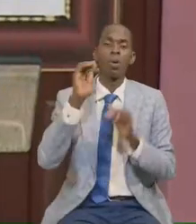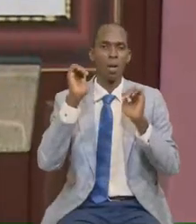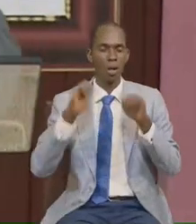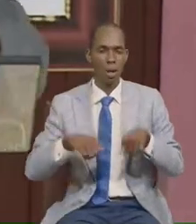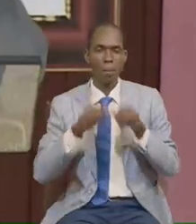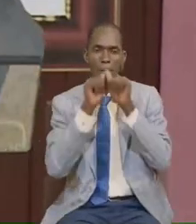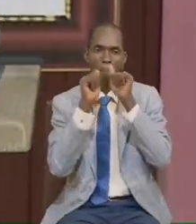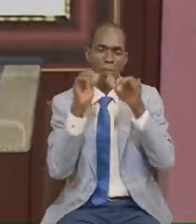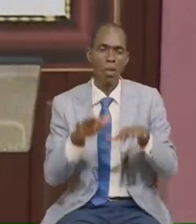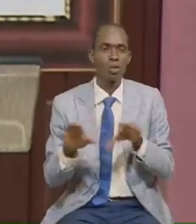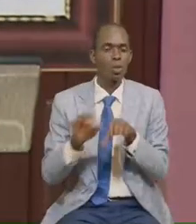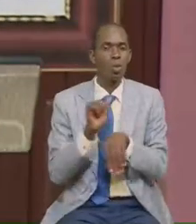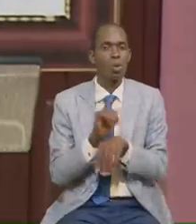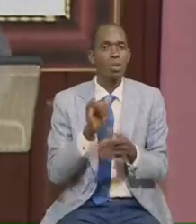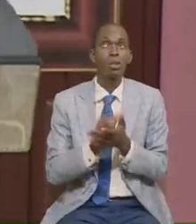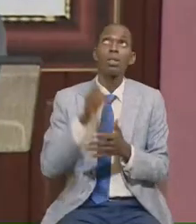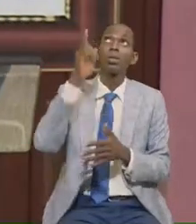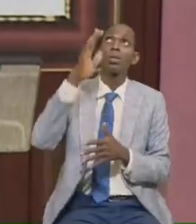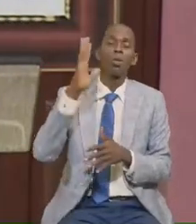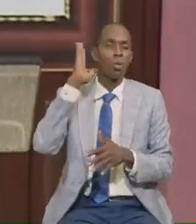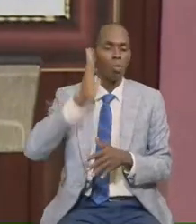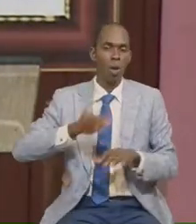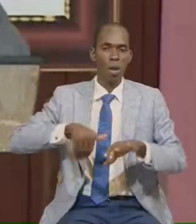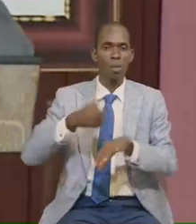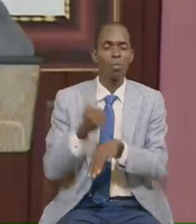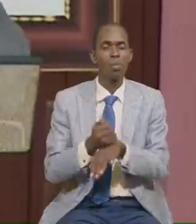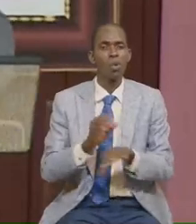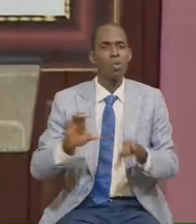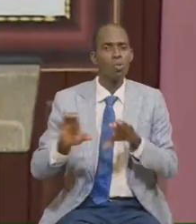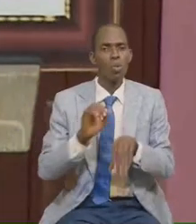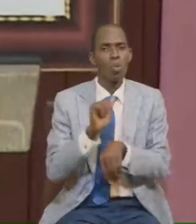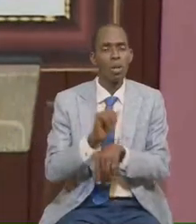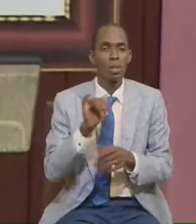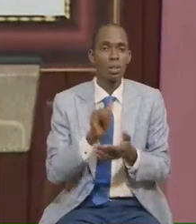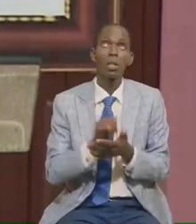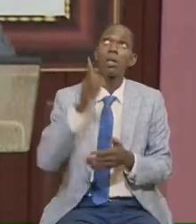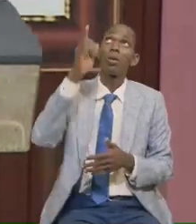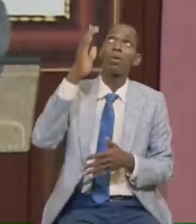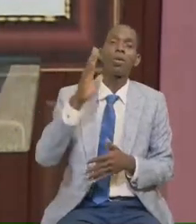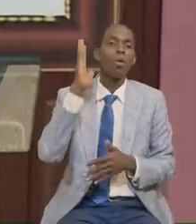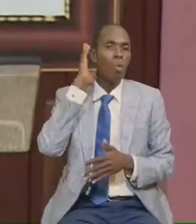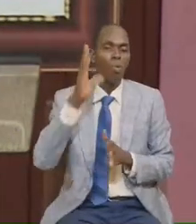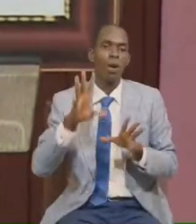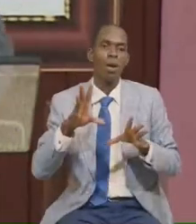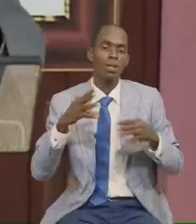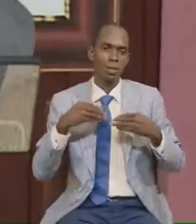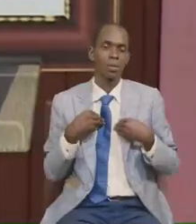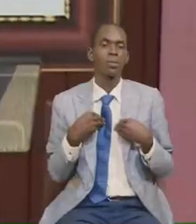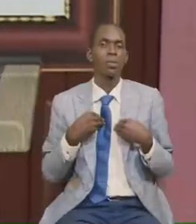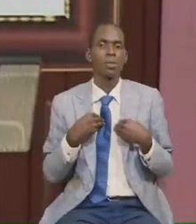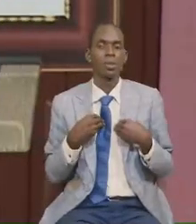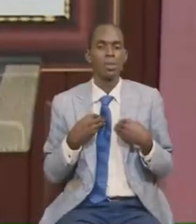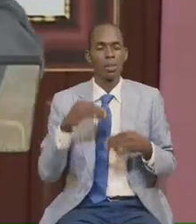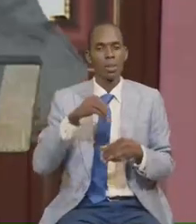que Dieu va prouver fais l'oeuvre que Dieu va accepter en détournant